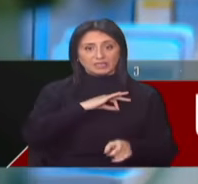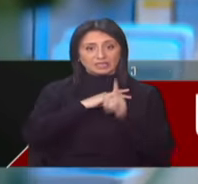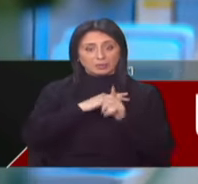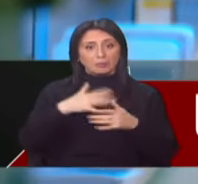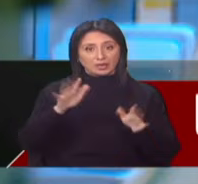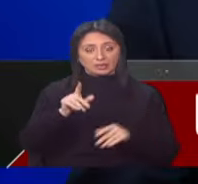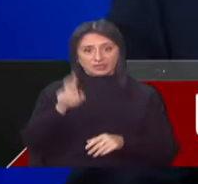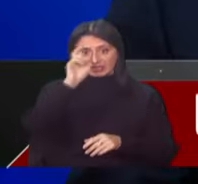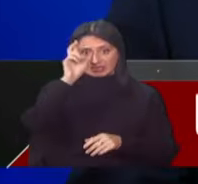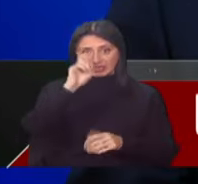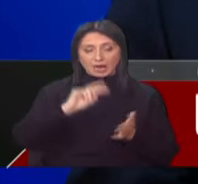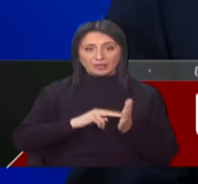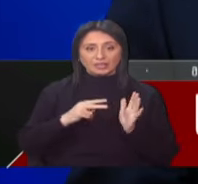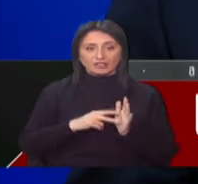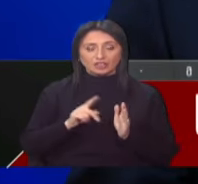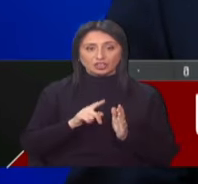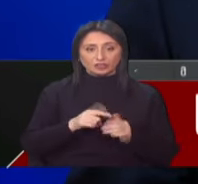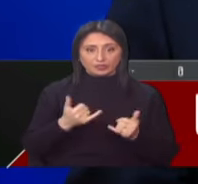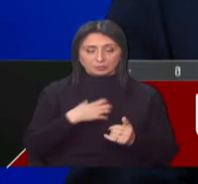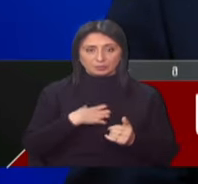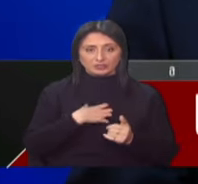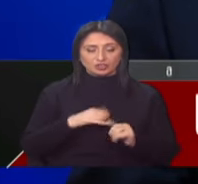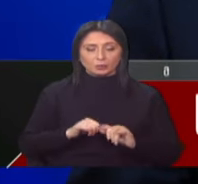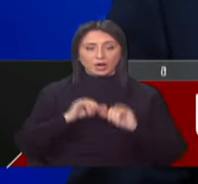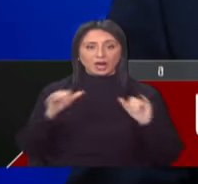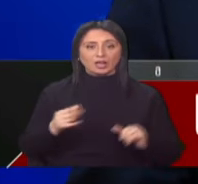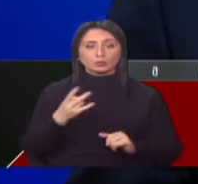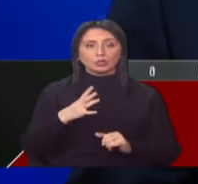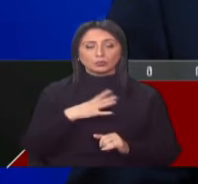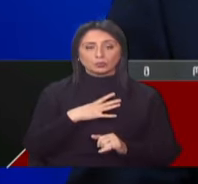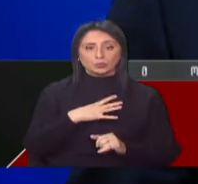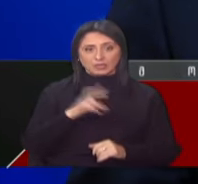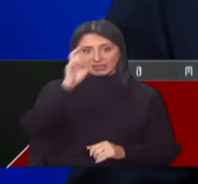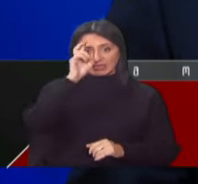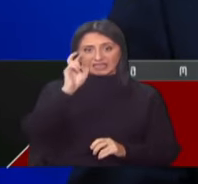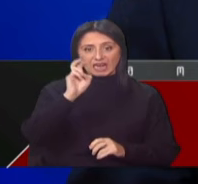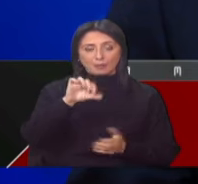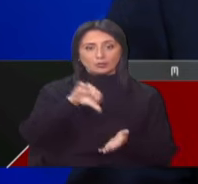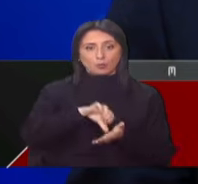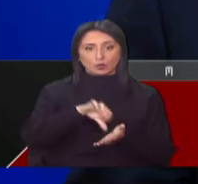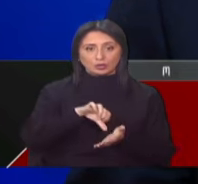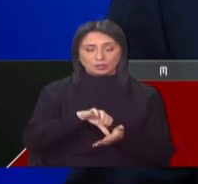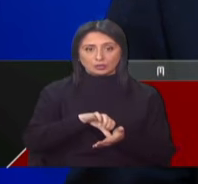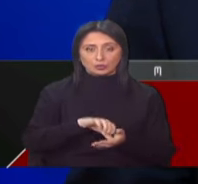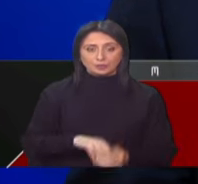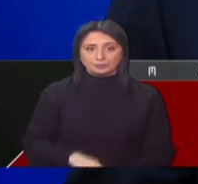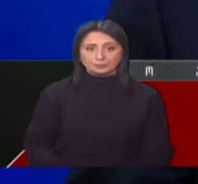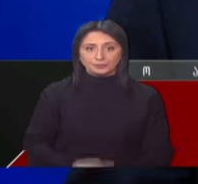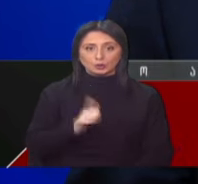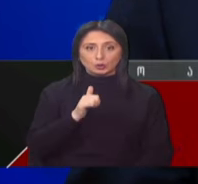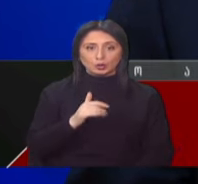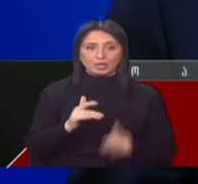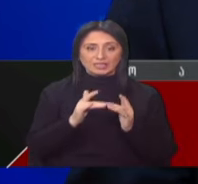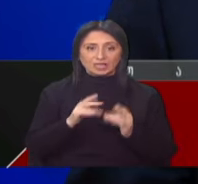სასარგებლოდა. Სახელმწიფო სტრატეგია, რომ მნიშვნელოვნად გაიზარდოს სახელმწიფოს მონაწილეობა, როგორც